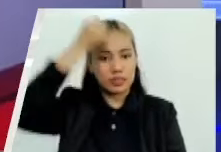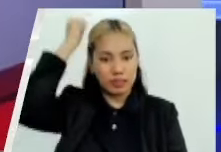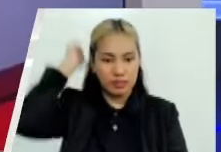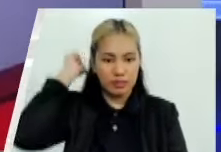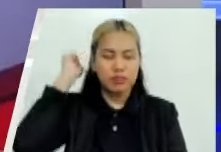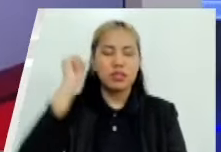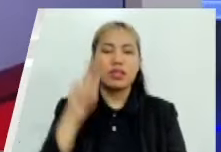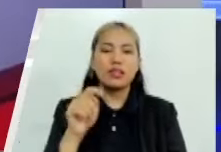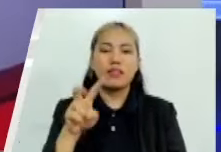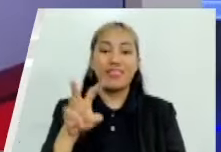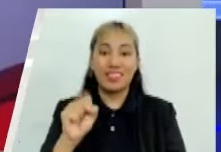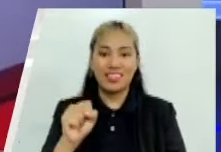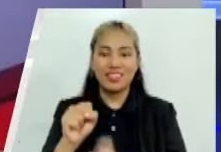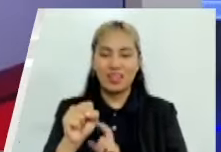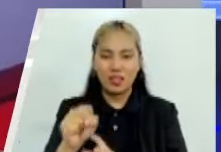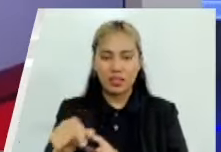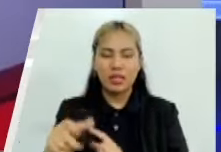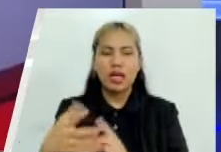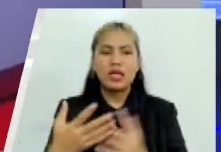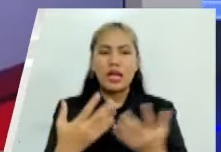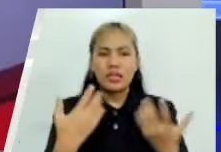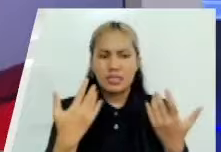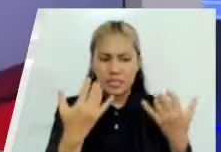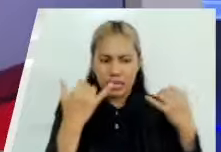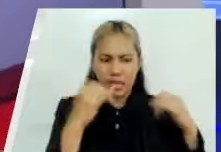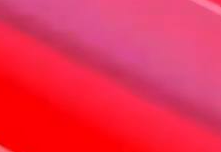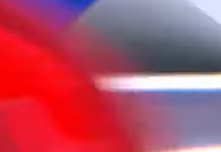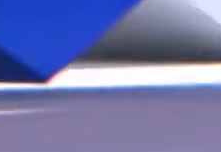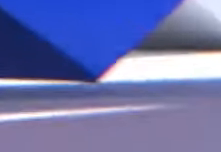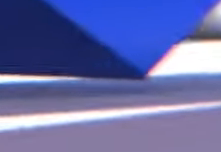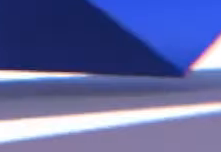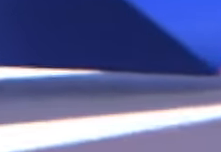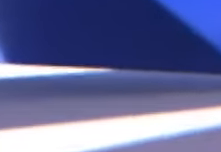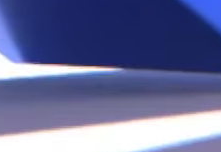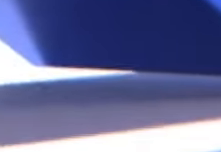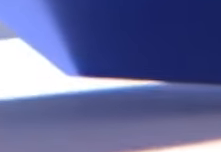na naka-house arrest. Nakatutok si Salima Refra.